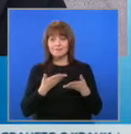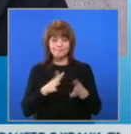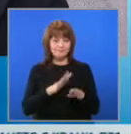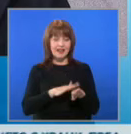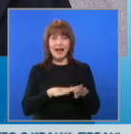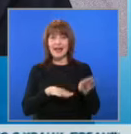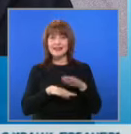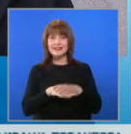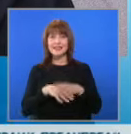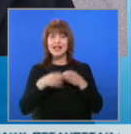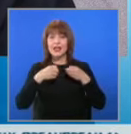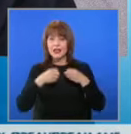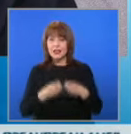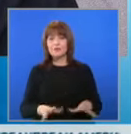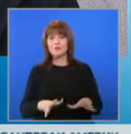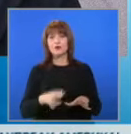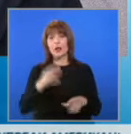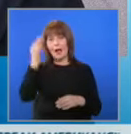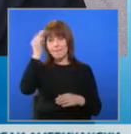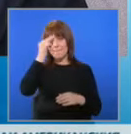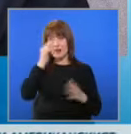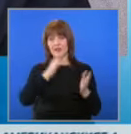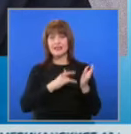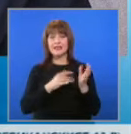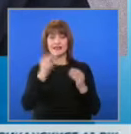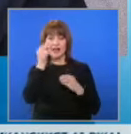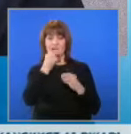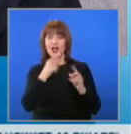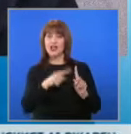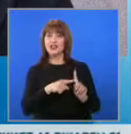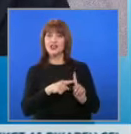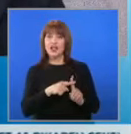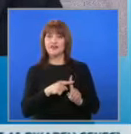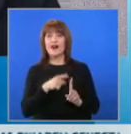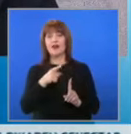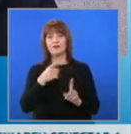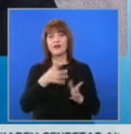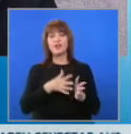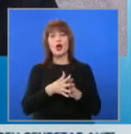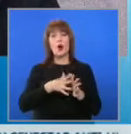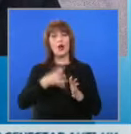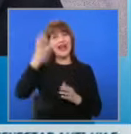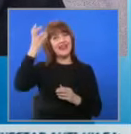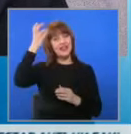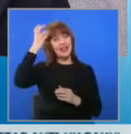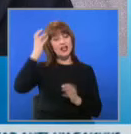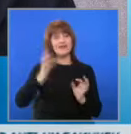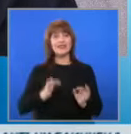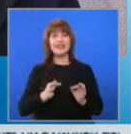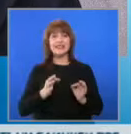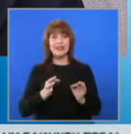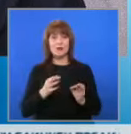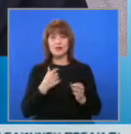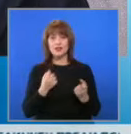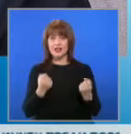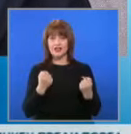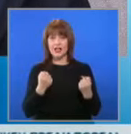използва Българската православна църква. Това са хората на държавна сигурност, които се опитаха през годините назад във времето да манипулират, да държат в своите